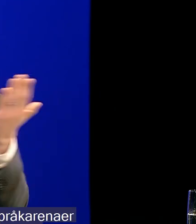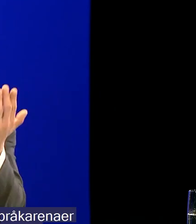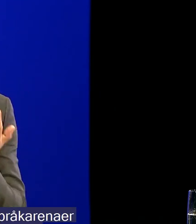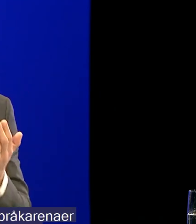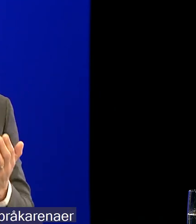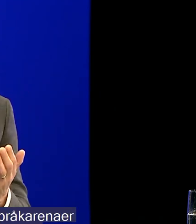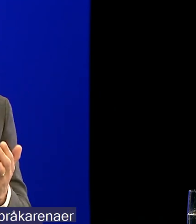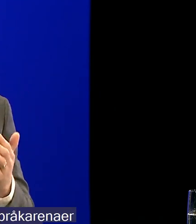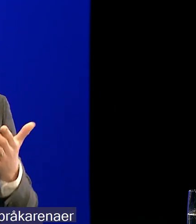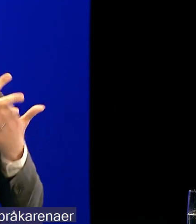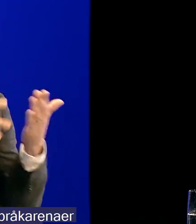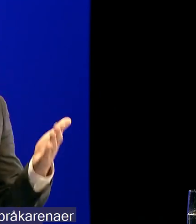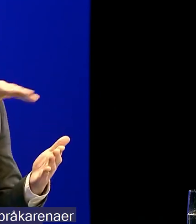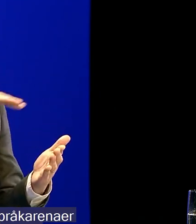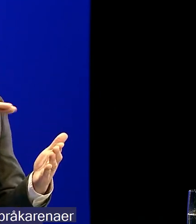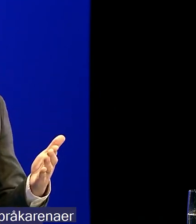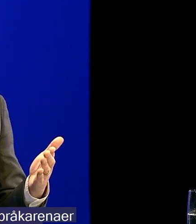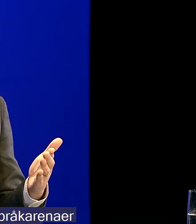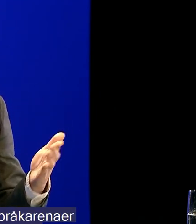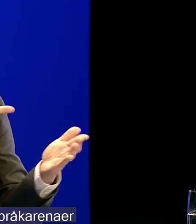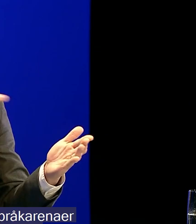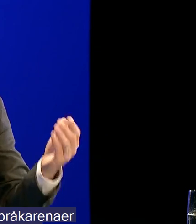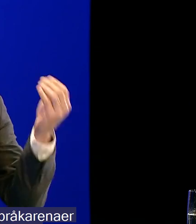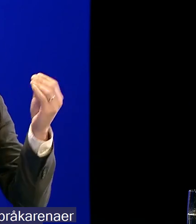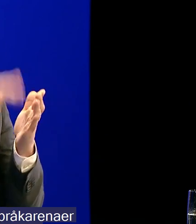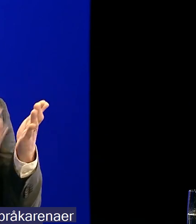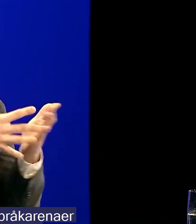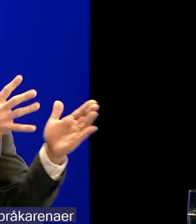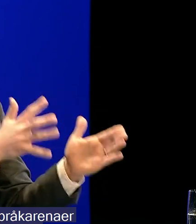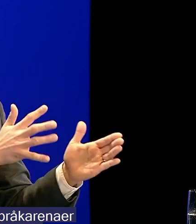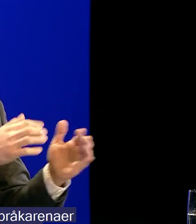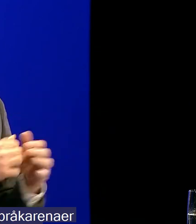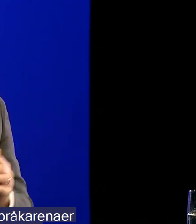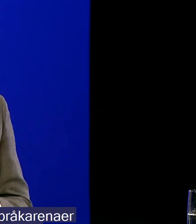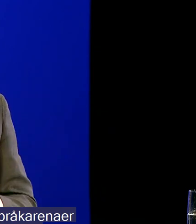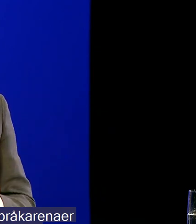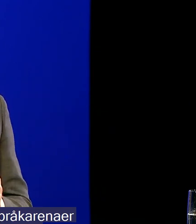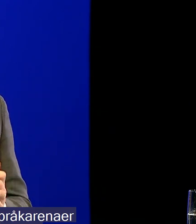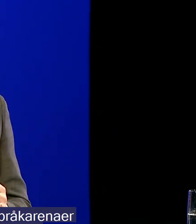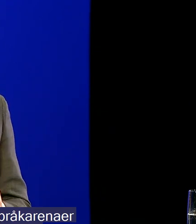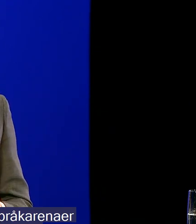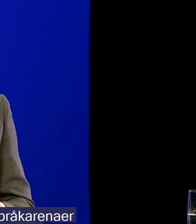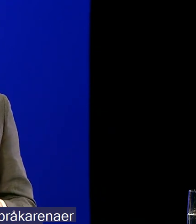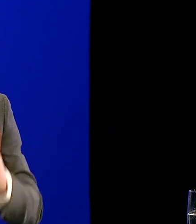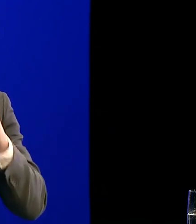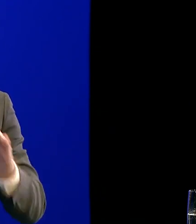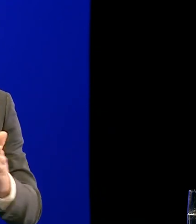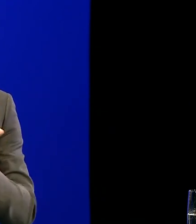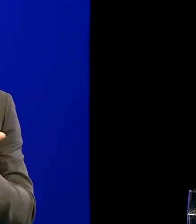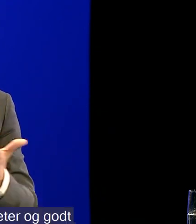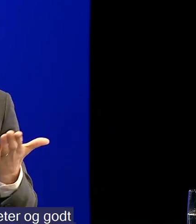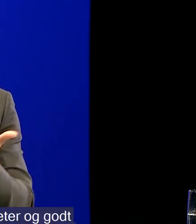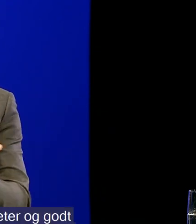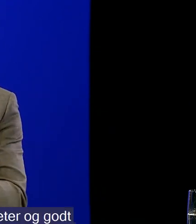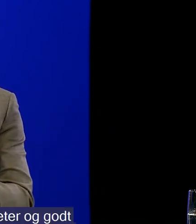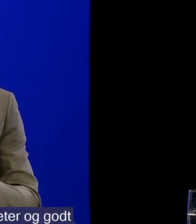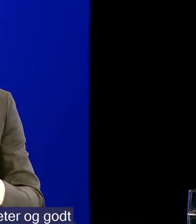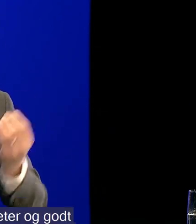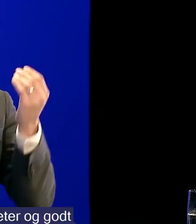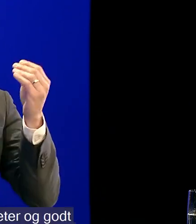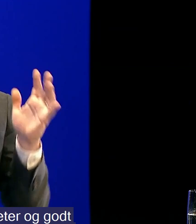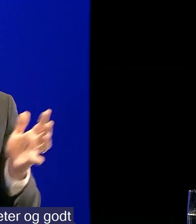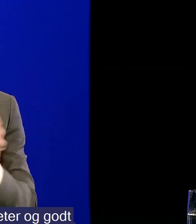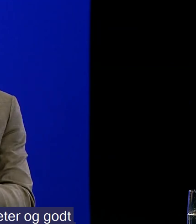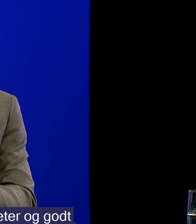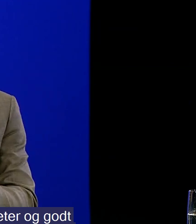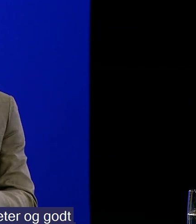Og barnehagen og skolen var en viktig språklig arena for meg, for å tilegne meg tegnspråk. Og jeg var velsignet med